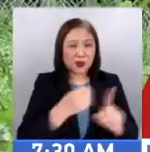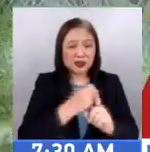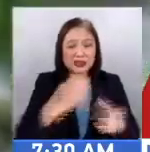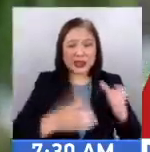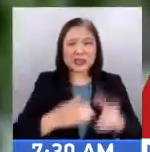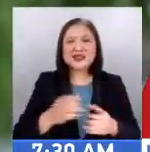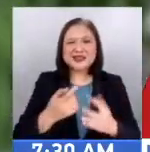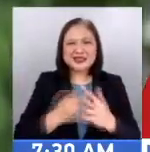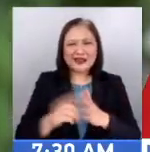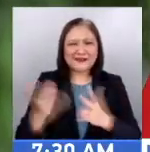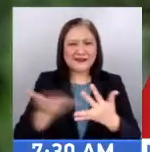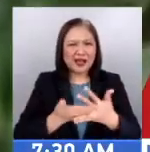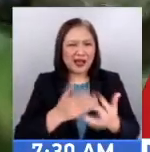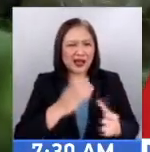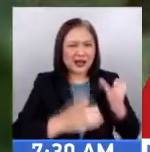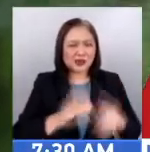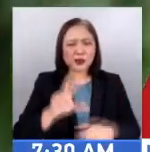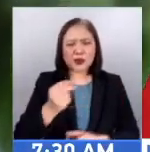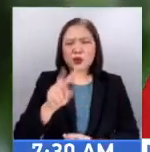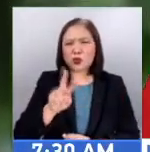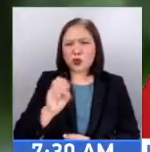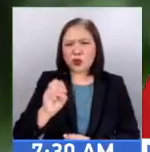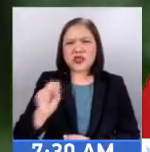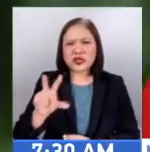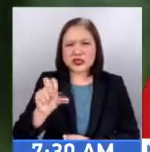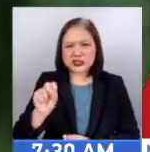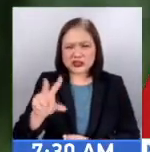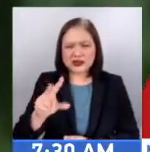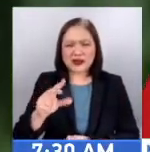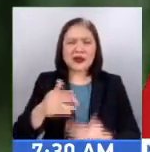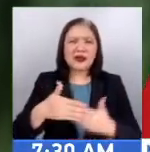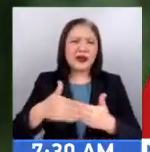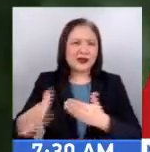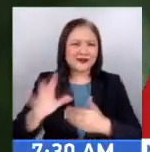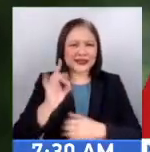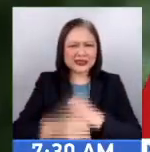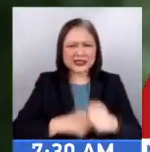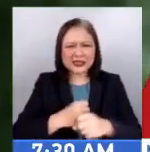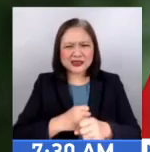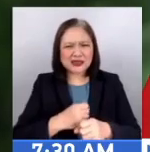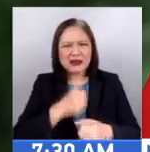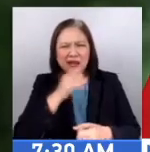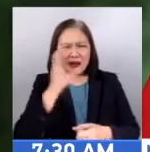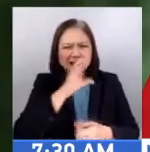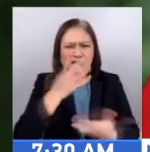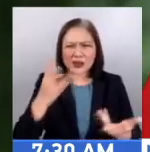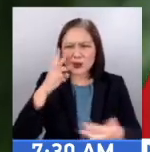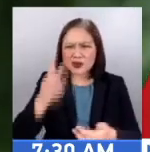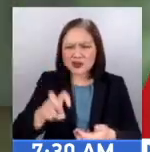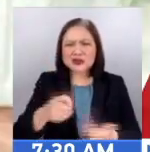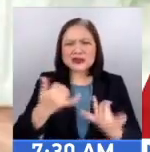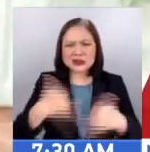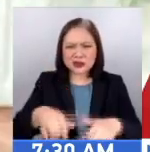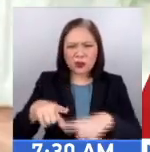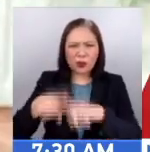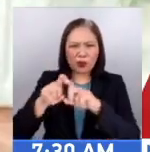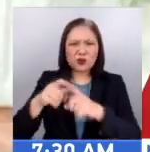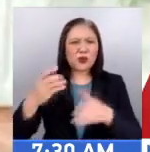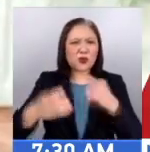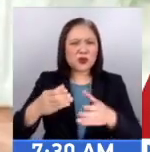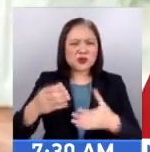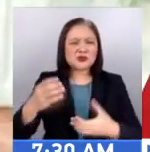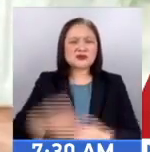i-file. Matapos ang 8 taon, di na mahagilap ng POS ang testigo at nakabinbin pa rin ang kaso sa korte. Meron